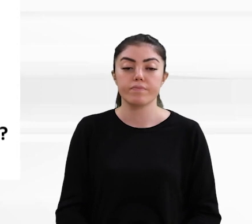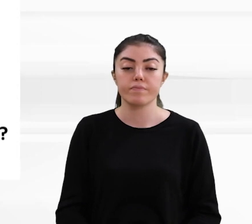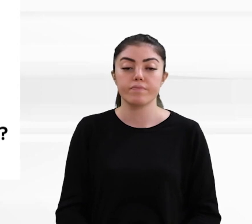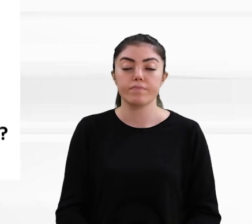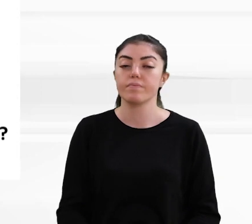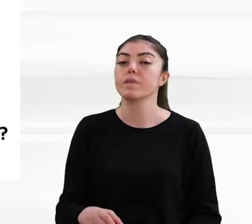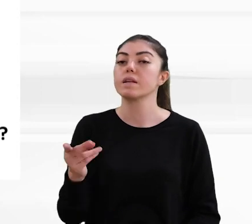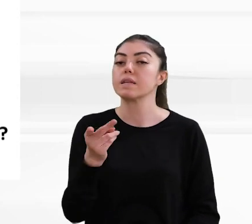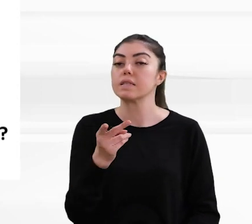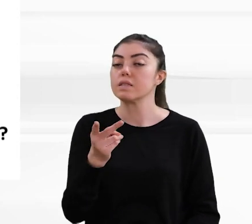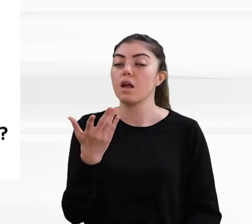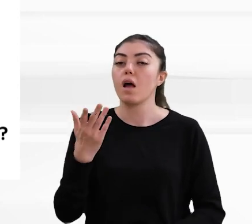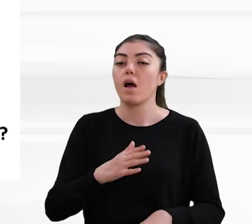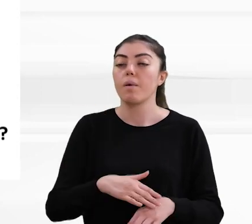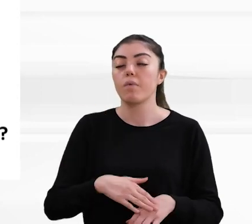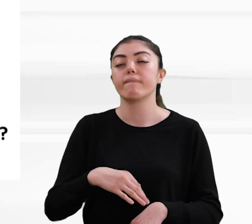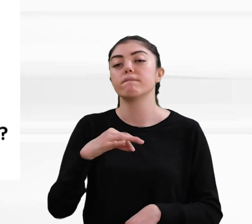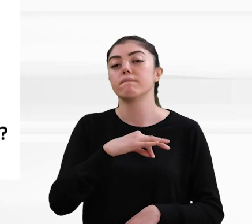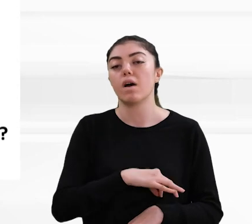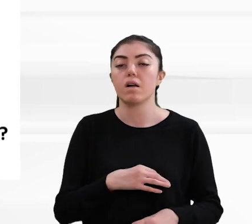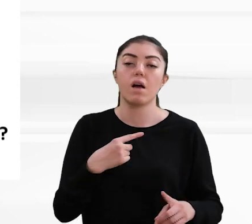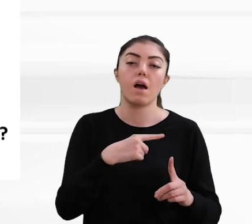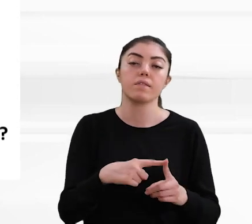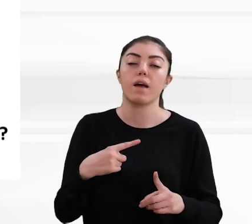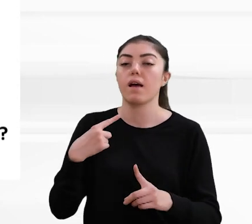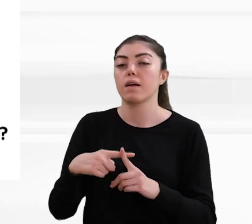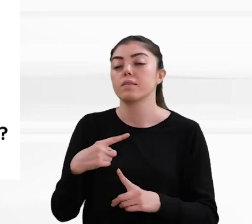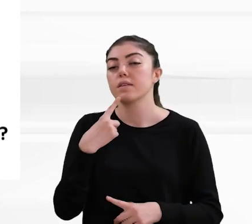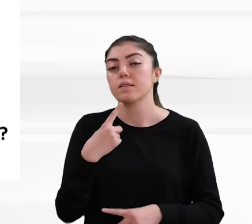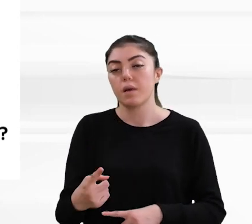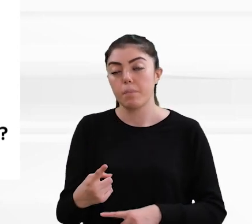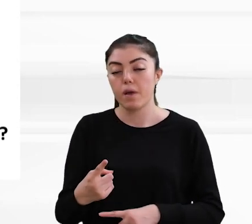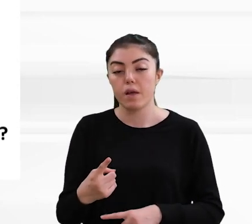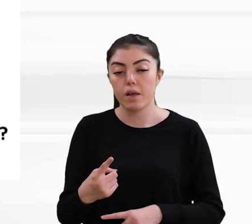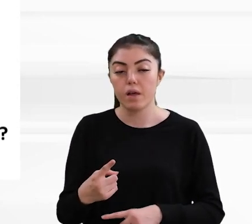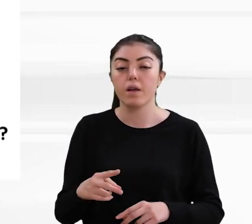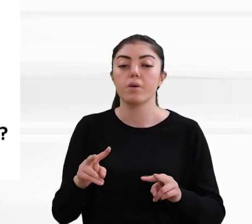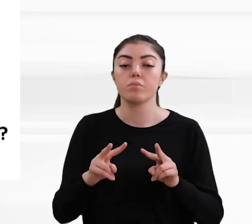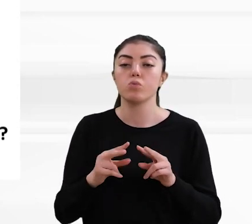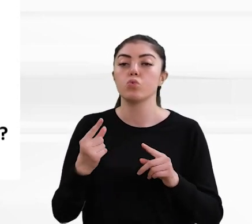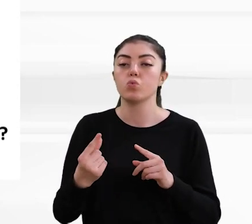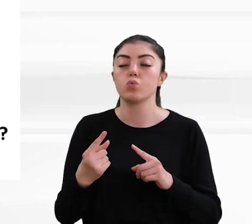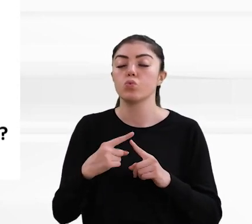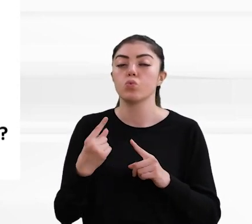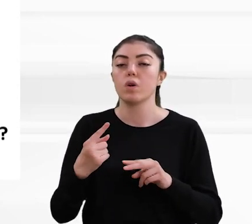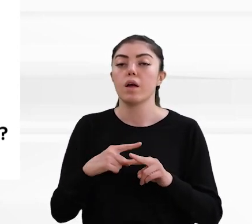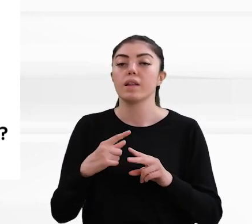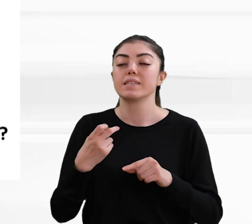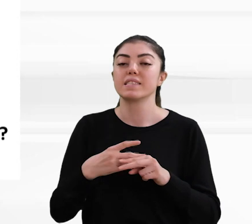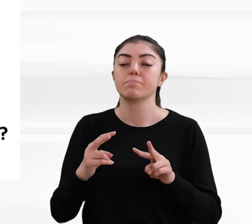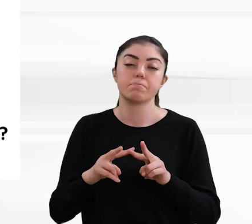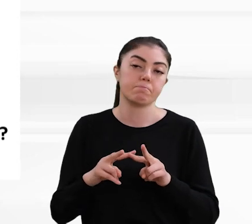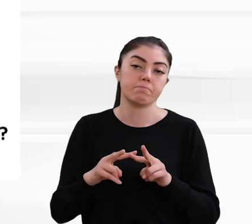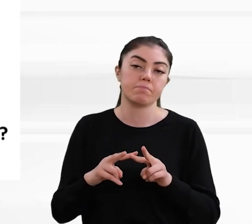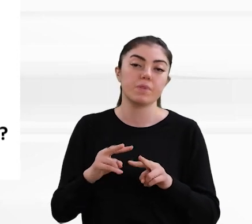besin verdi İkisi de karşılıklı olarak boşken fayda sağladığı için biz bu birlikteliğin mutualizm adını